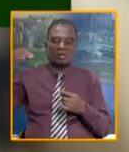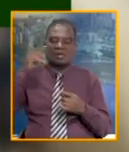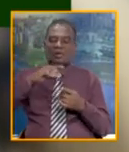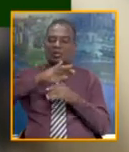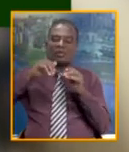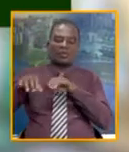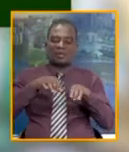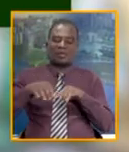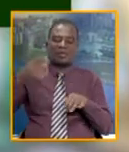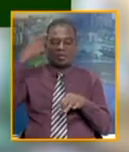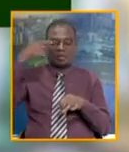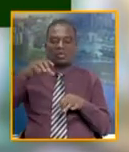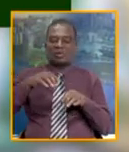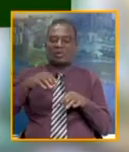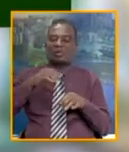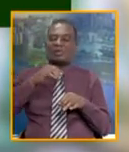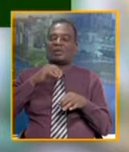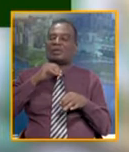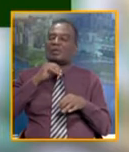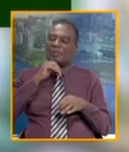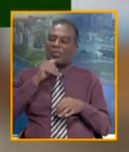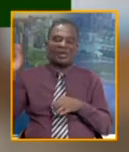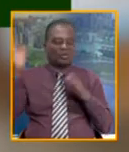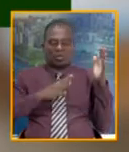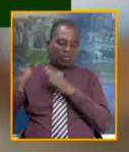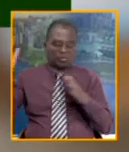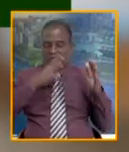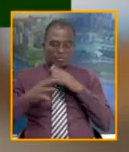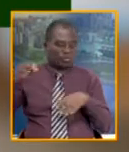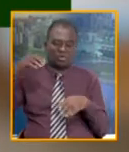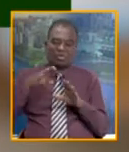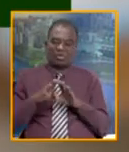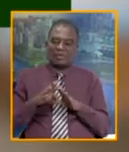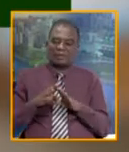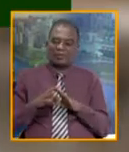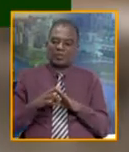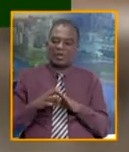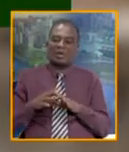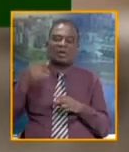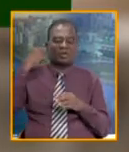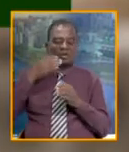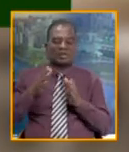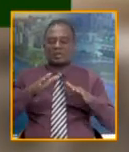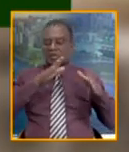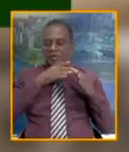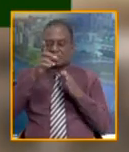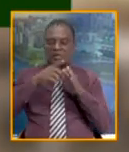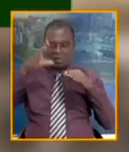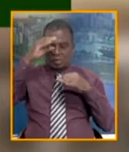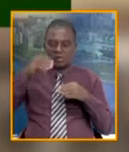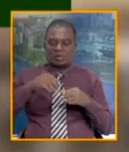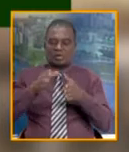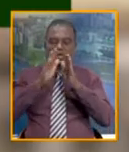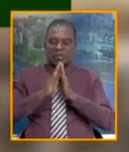tout mettre en œuvre pour qu'aucune entrave ne soit faite à l'exercice du droit de vote. Le secrétariat d'État chargé des droits de l'homme exhorte